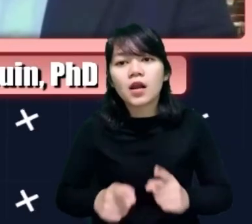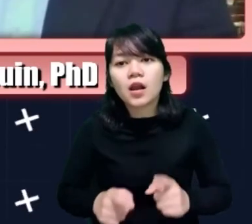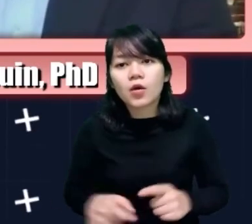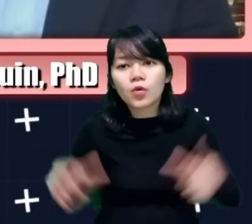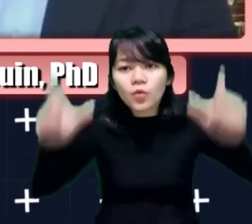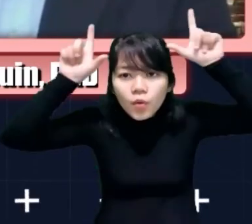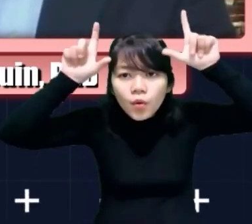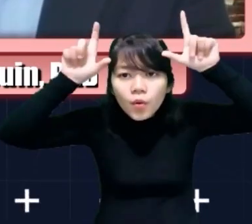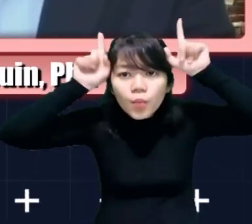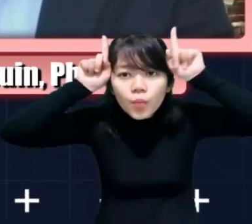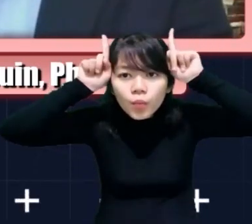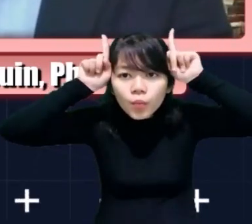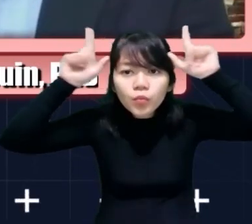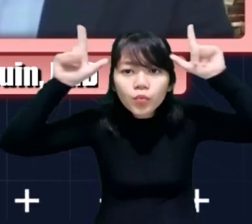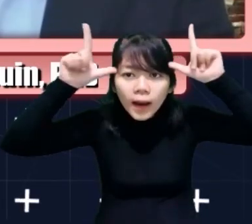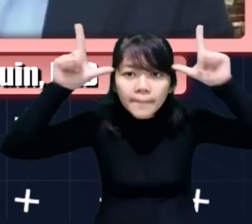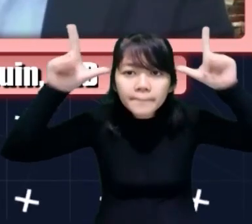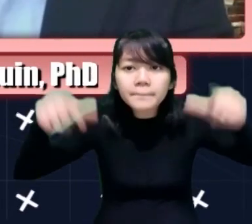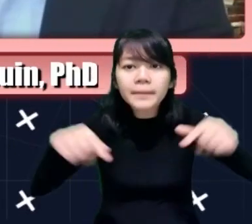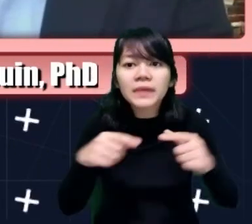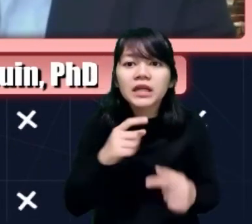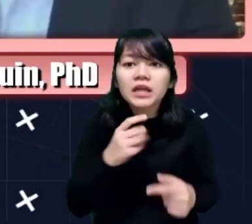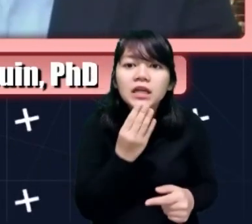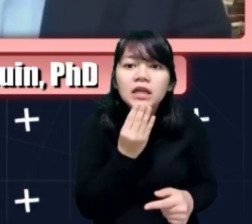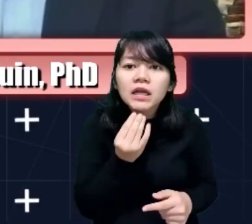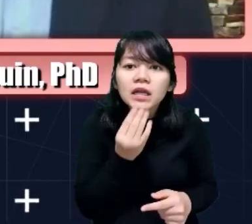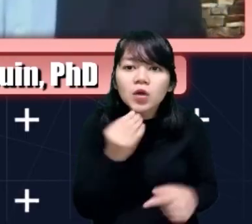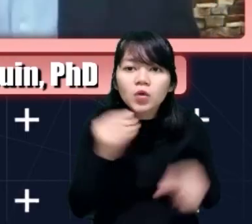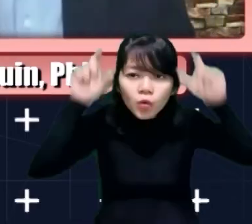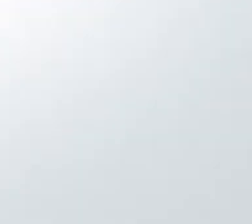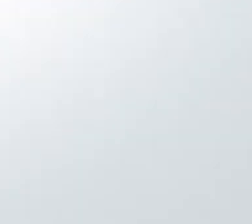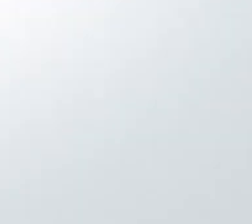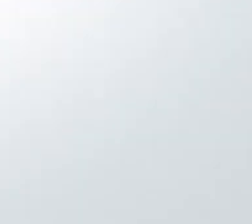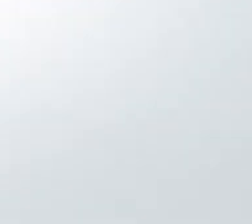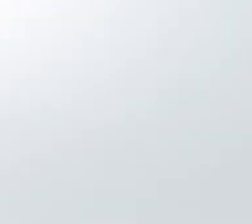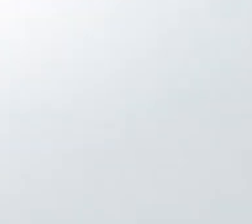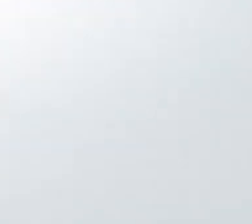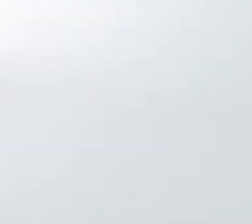disembelih, tetapi kalau ikan cukup ditangkap. Terima kasih, itu aja.